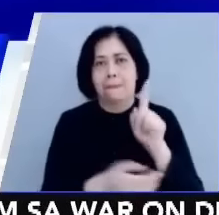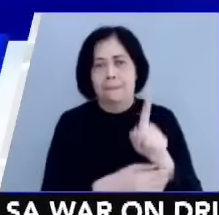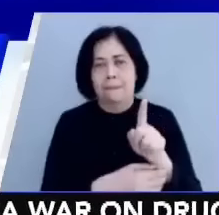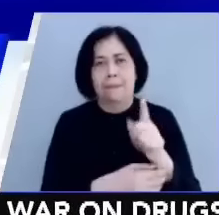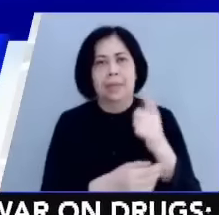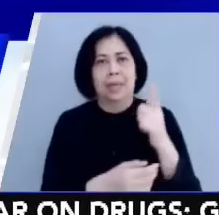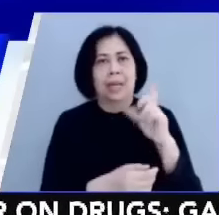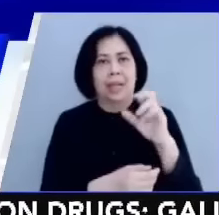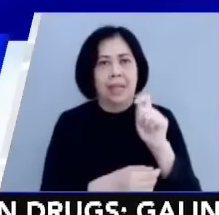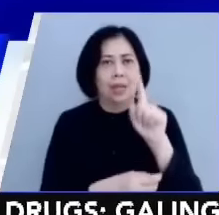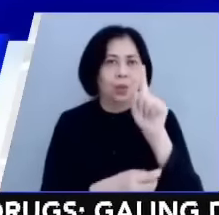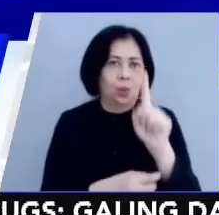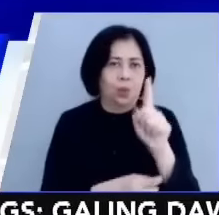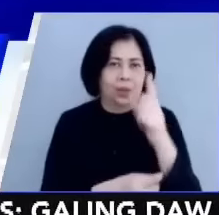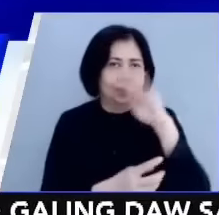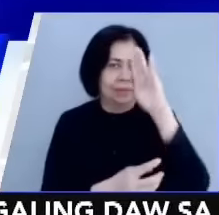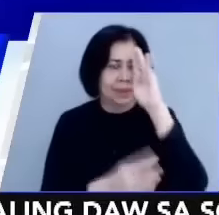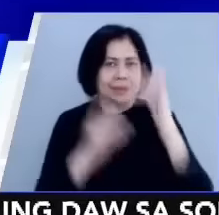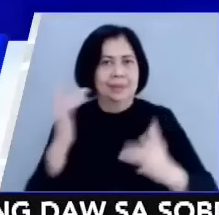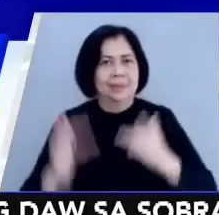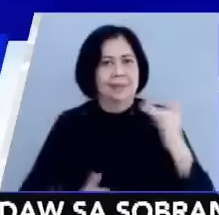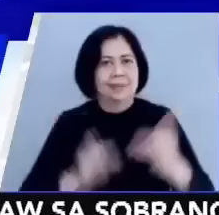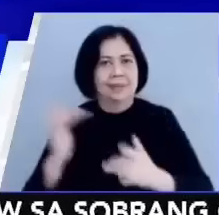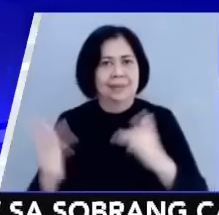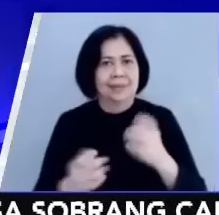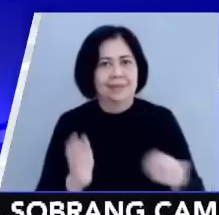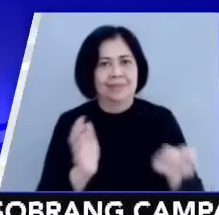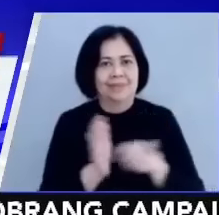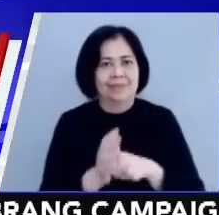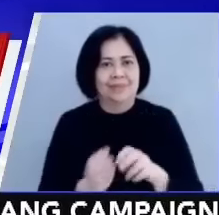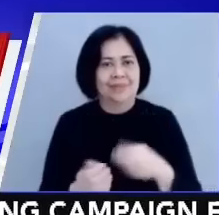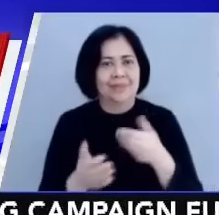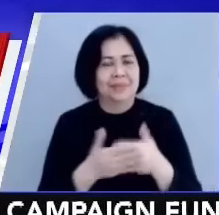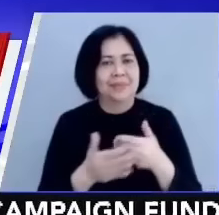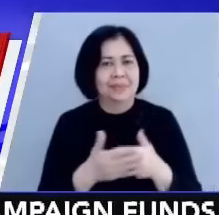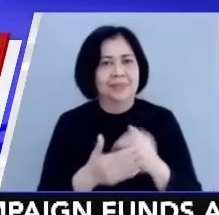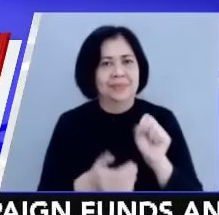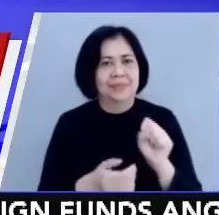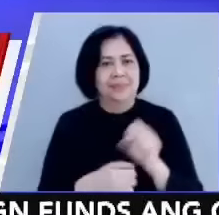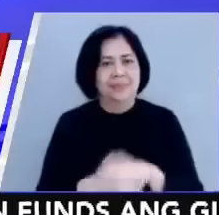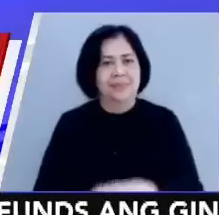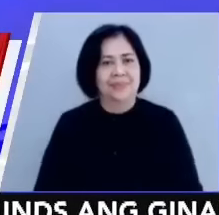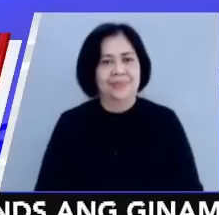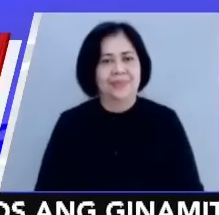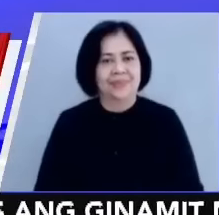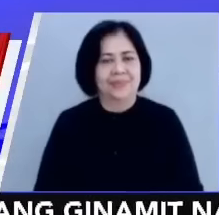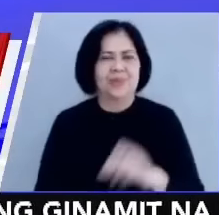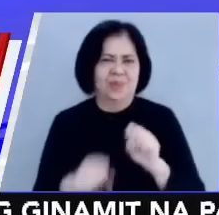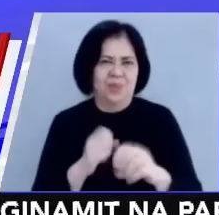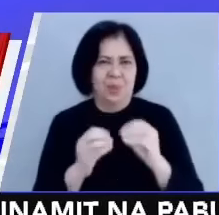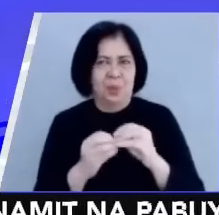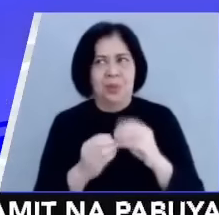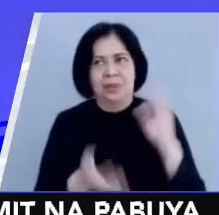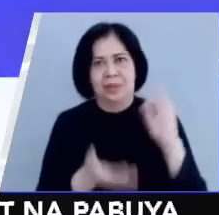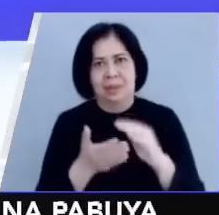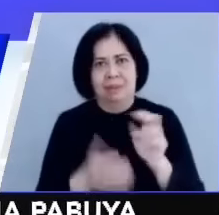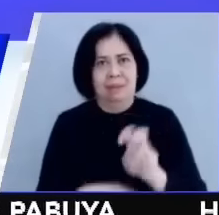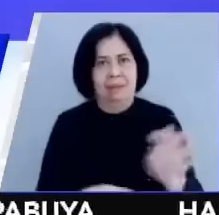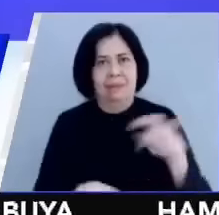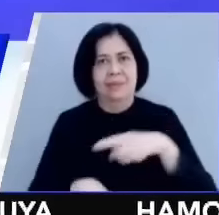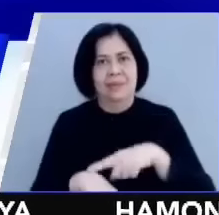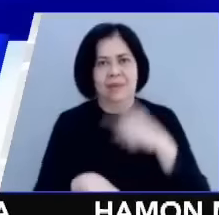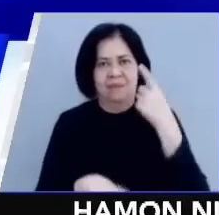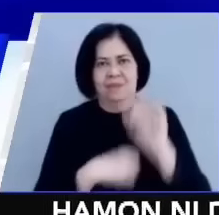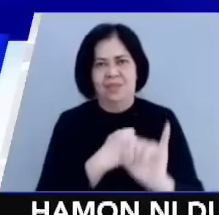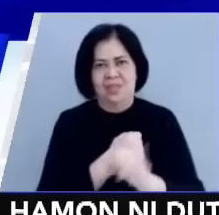kaya excited ang ilang commuter. Malapit kami dun. Mas malapit na. Kaya mas less na yung travel time sa jeep. Mas makakamura